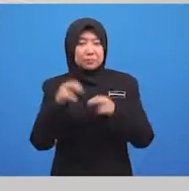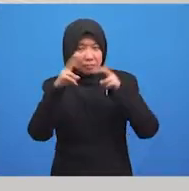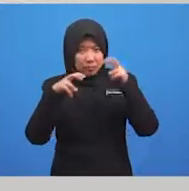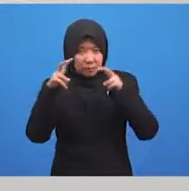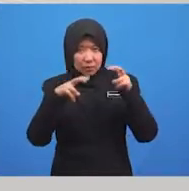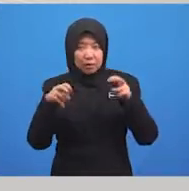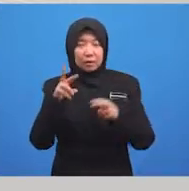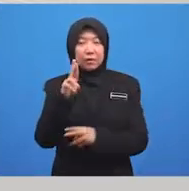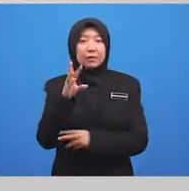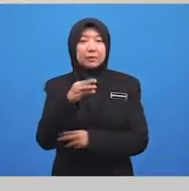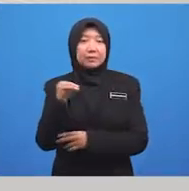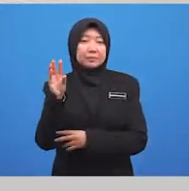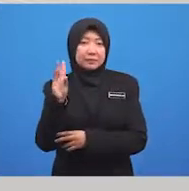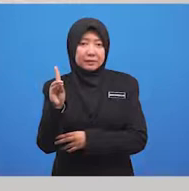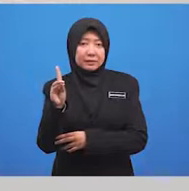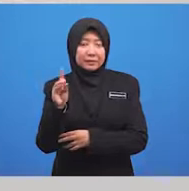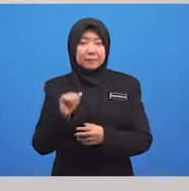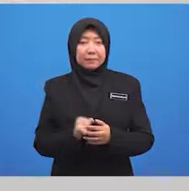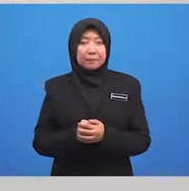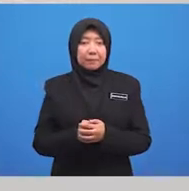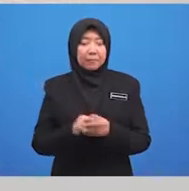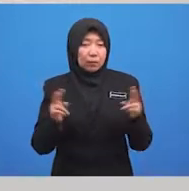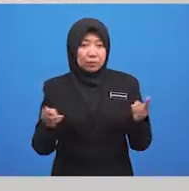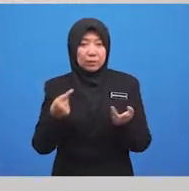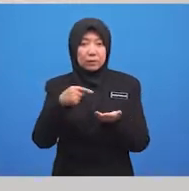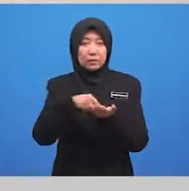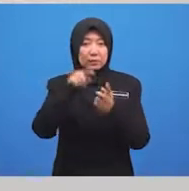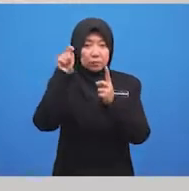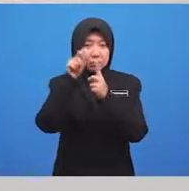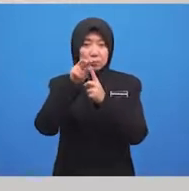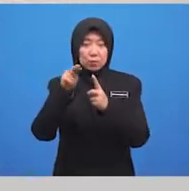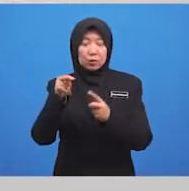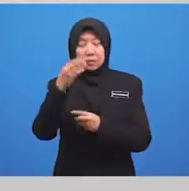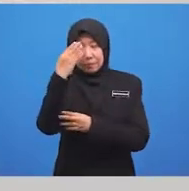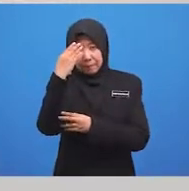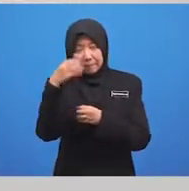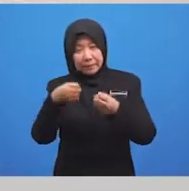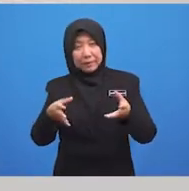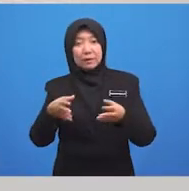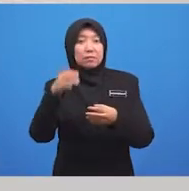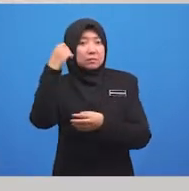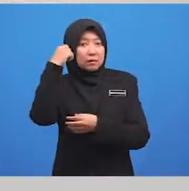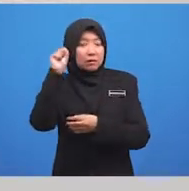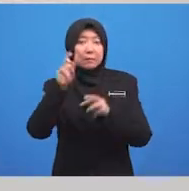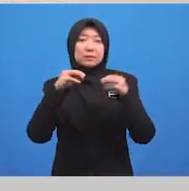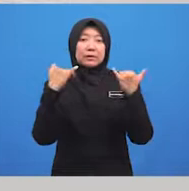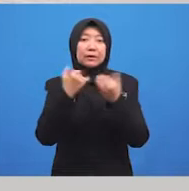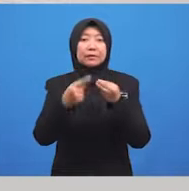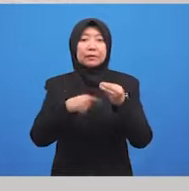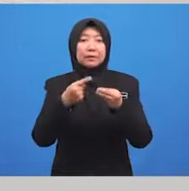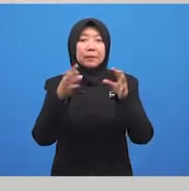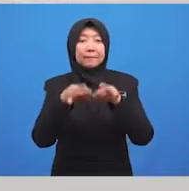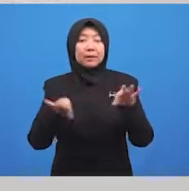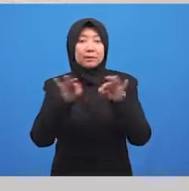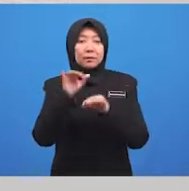pembangunan R&D. Usaha ini bertujuan memberi kesedaran kepada masyarakat tentang